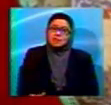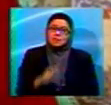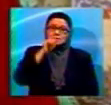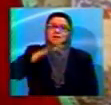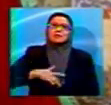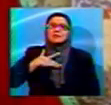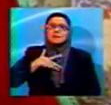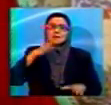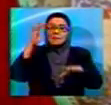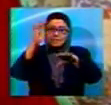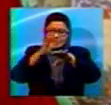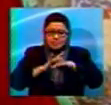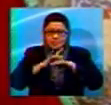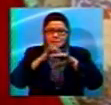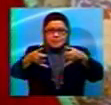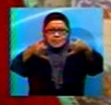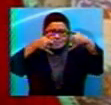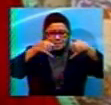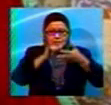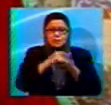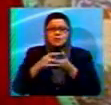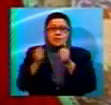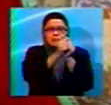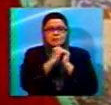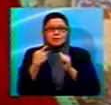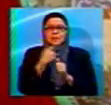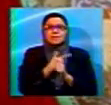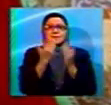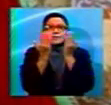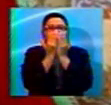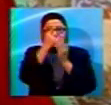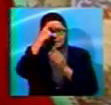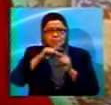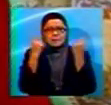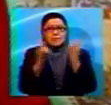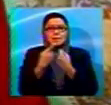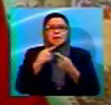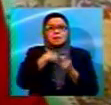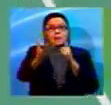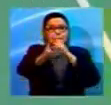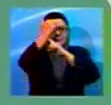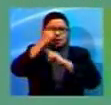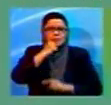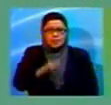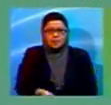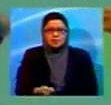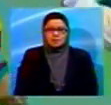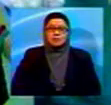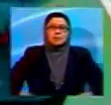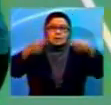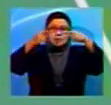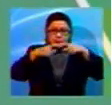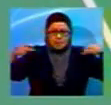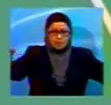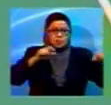insya-allah sama-samalah kita berdoa supaya pasukan kita akan menang pada keesokan hari menentang jepun bukanlah bermakna